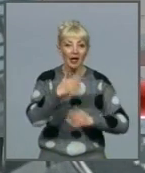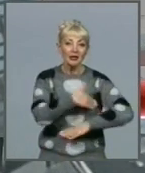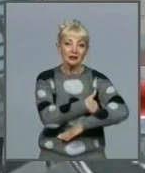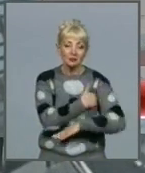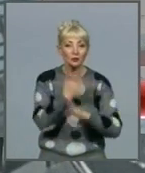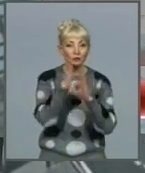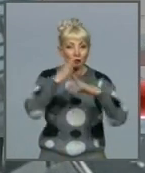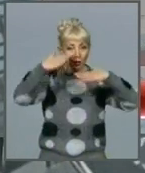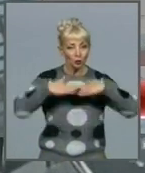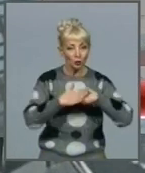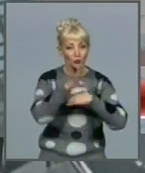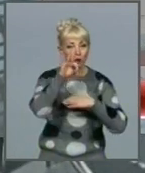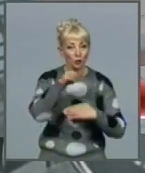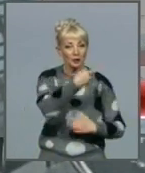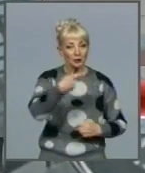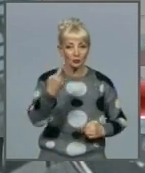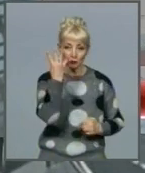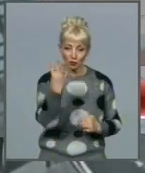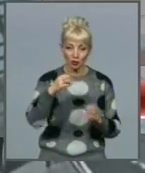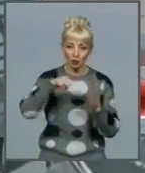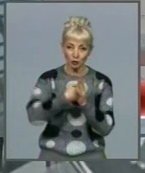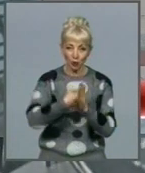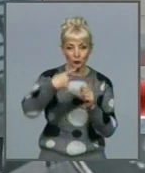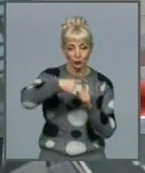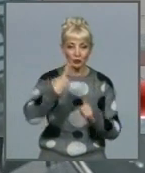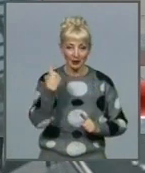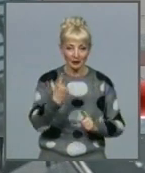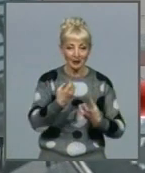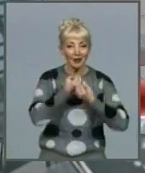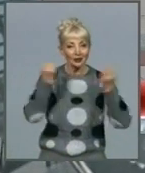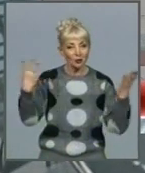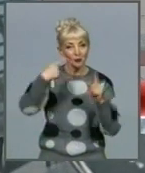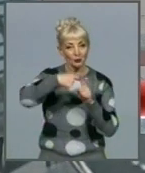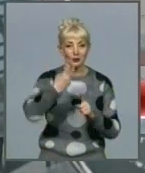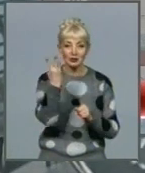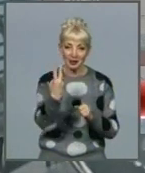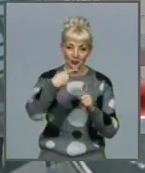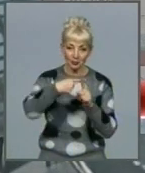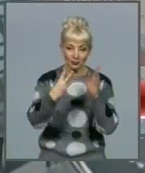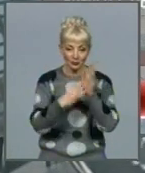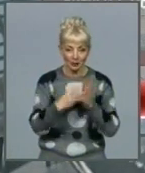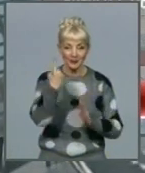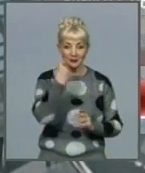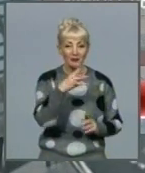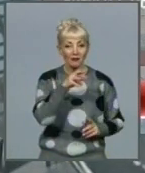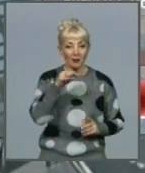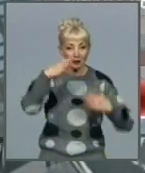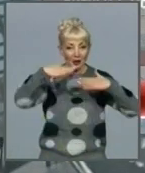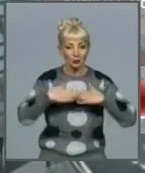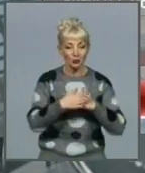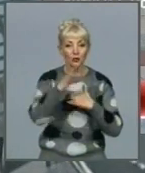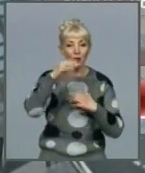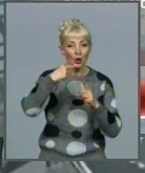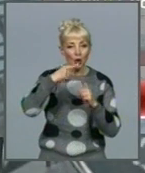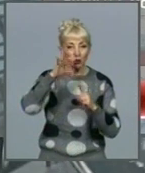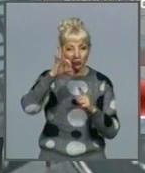4 морозу до 1 градуса тепла. Вдень плюс 3,8. 1 березня. Вночі 0,5 морозу. Вдень